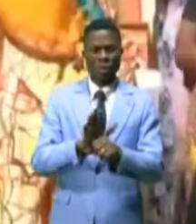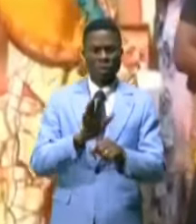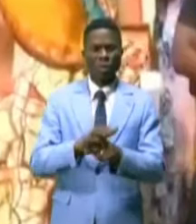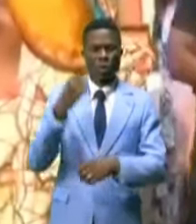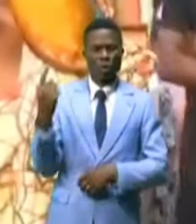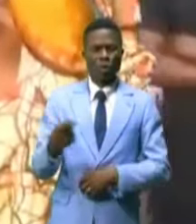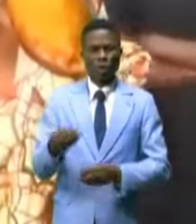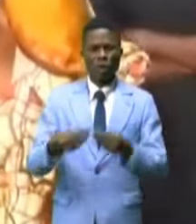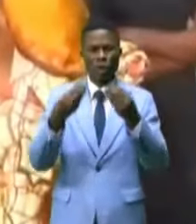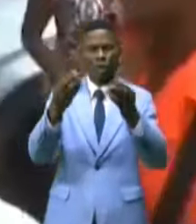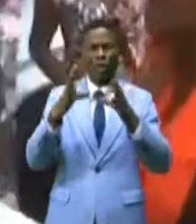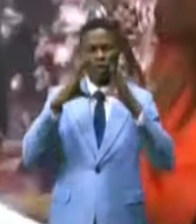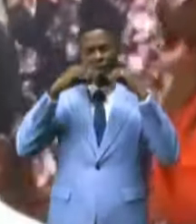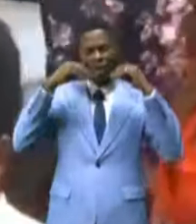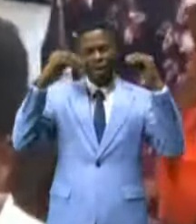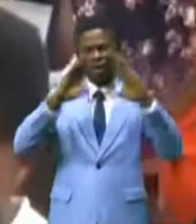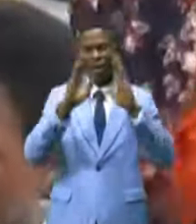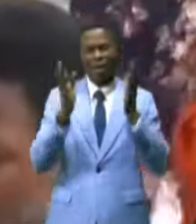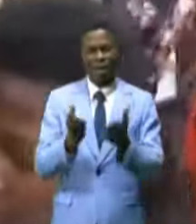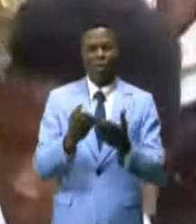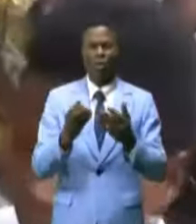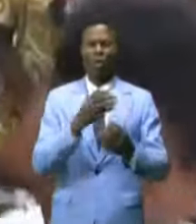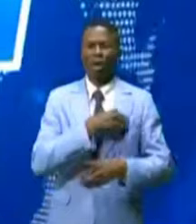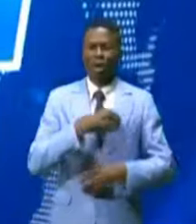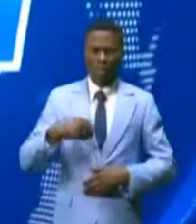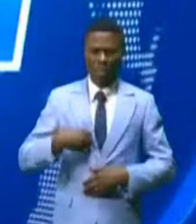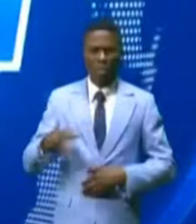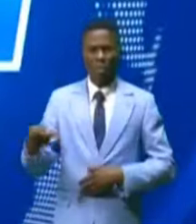pour donner le sourire à tout le monde.